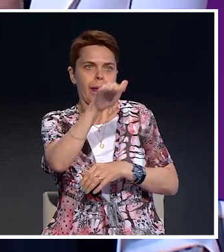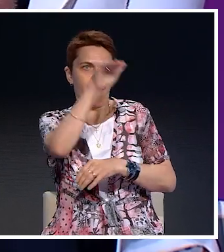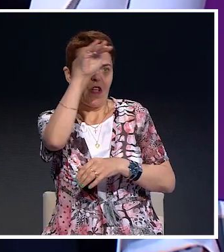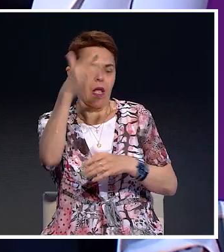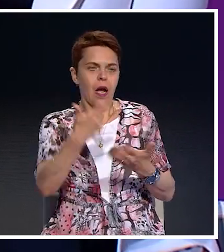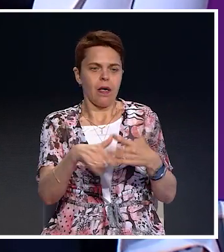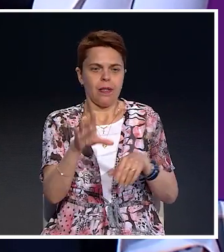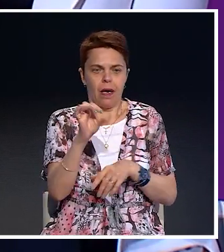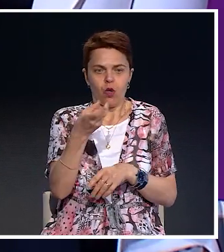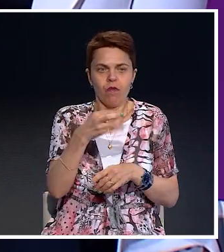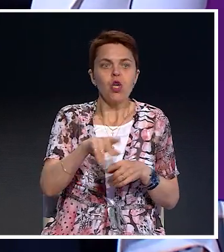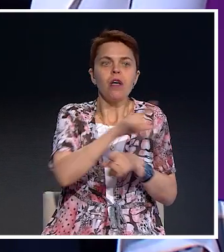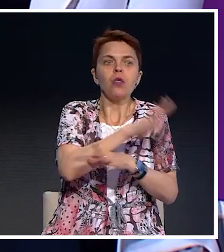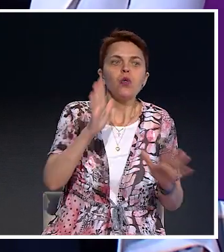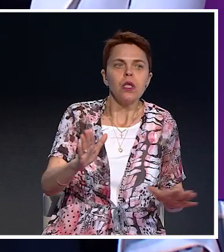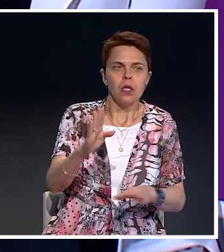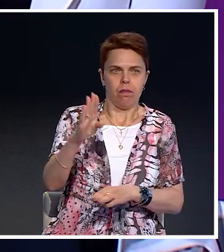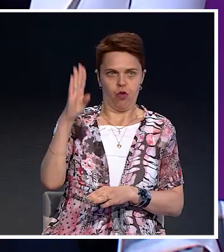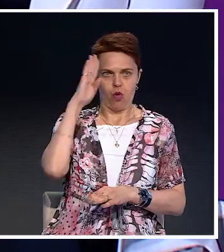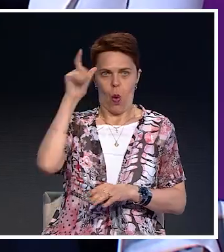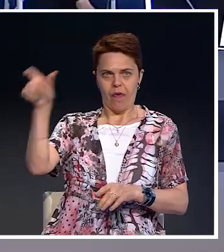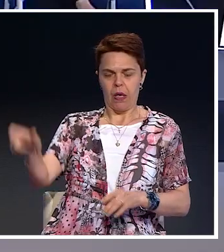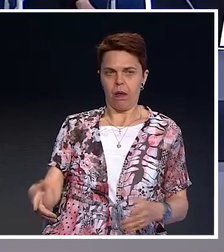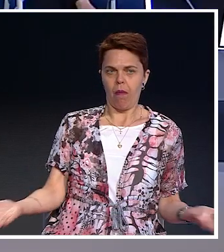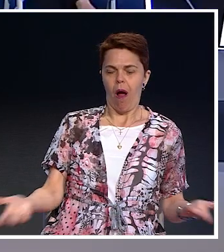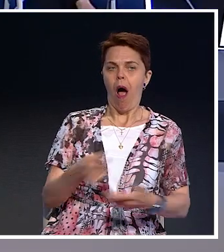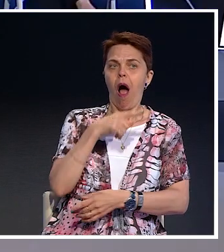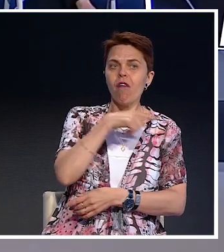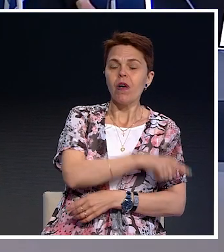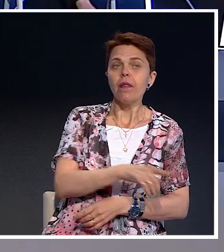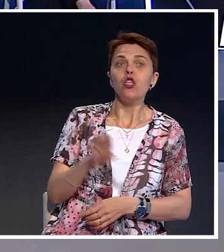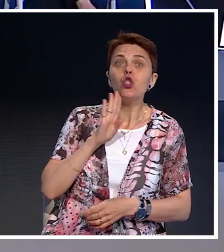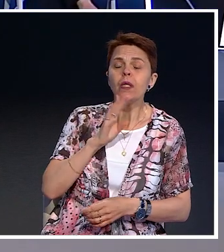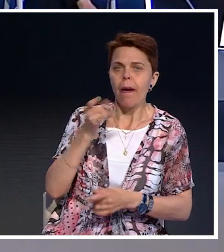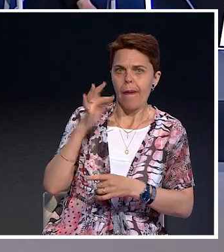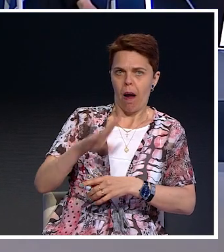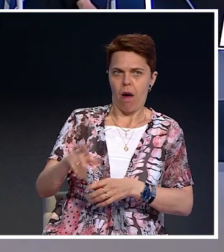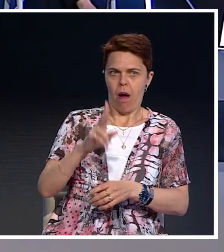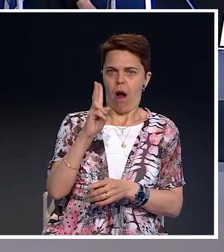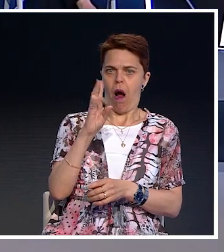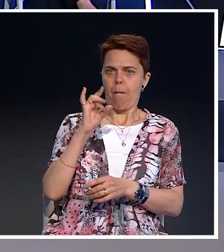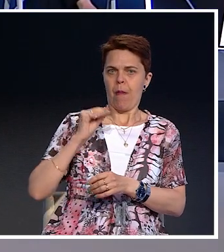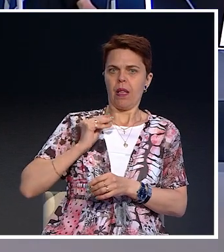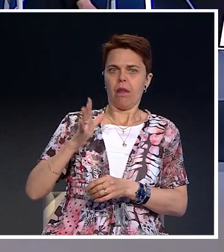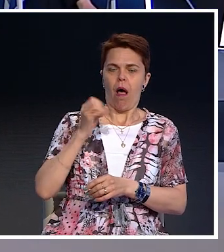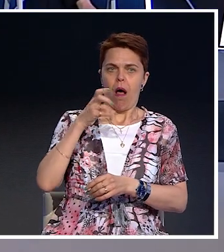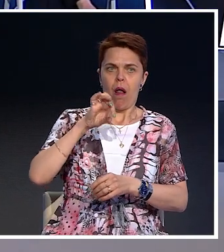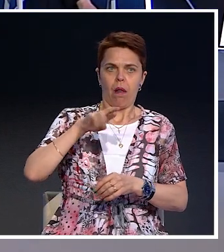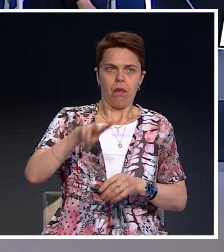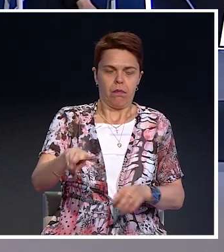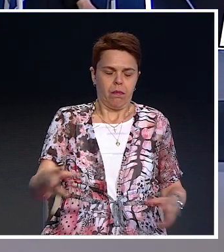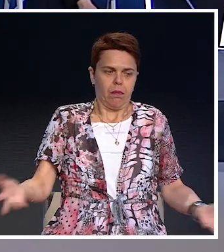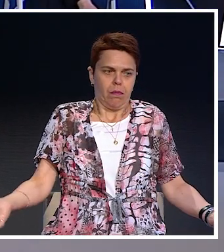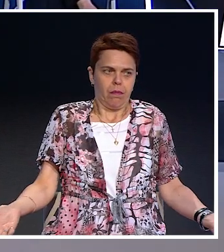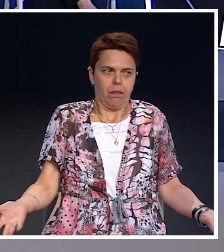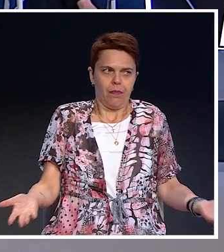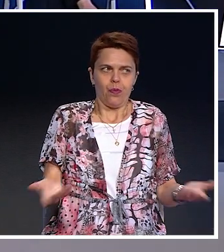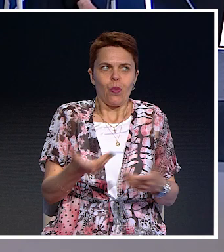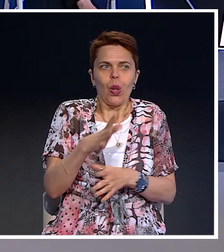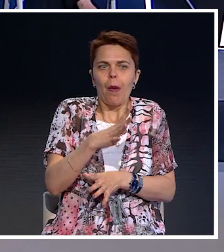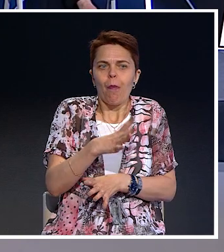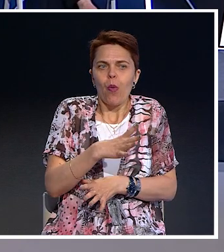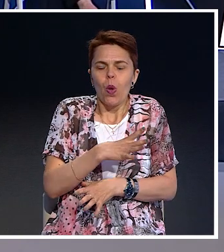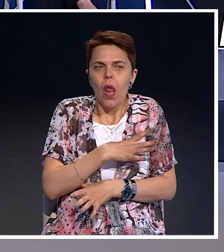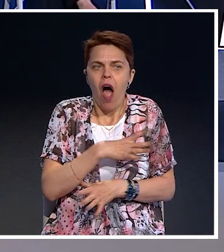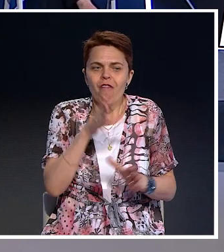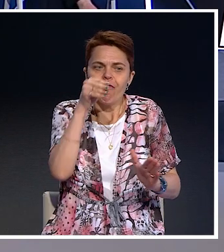бізнес-середовищах саме чоловіками. Тому жінка, вона як капітал людський, не була потрібна партіям або не була